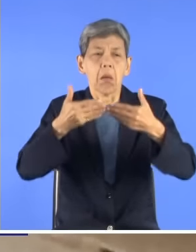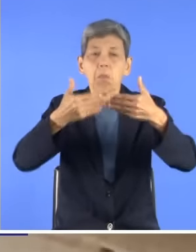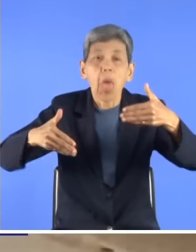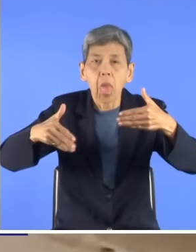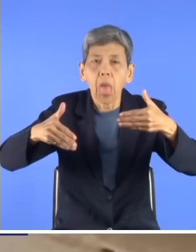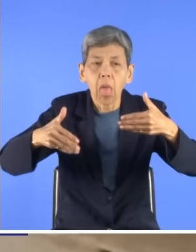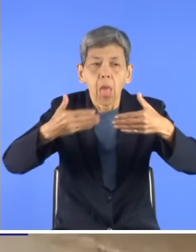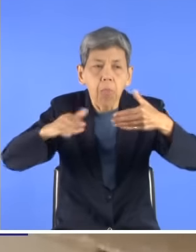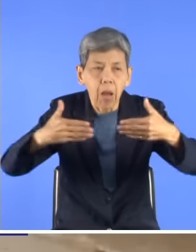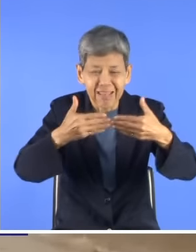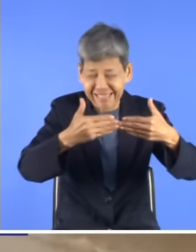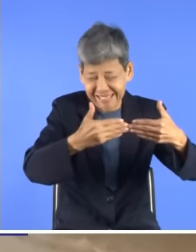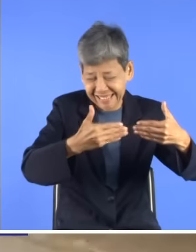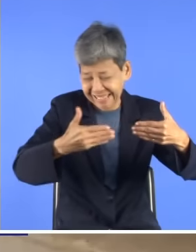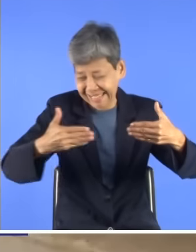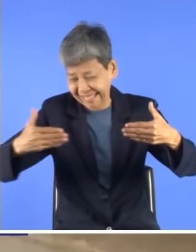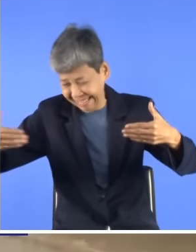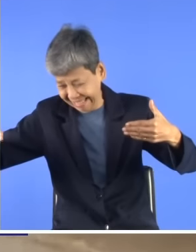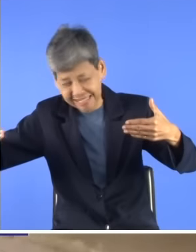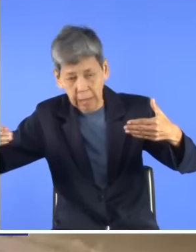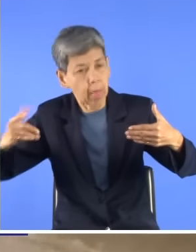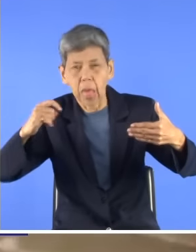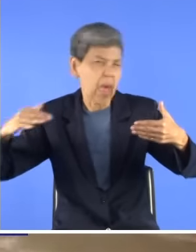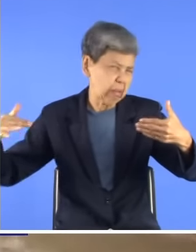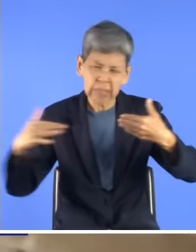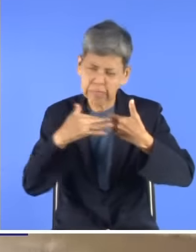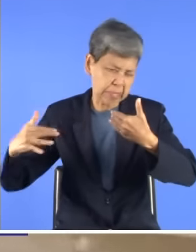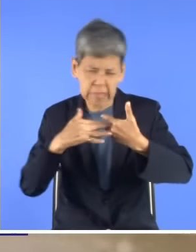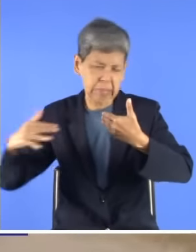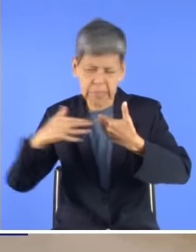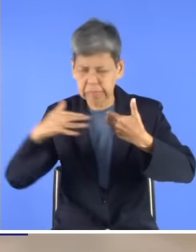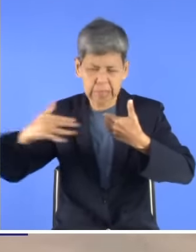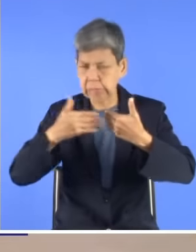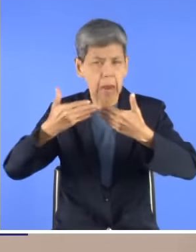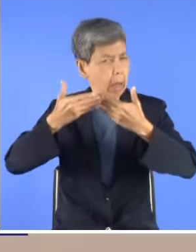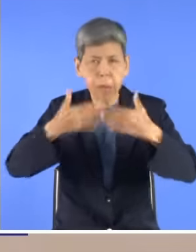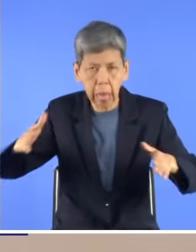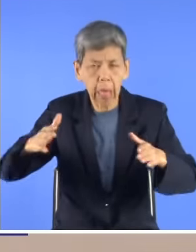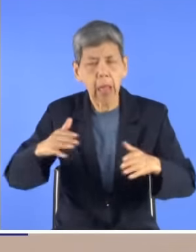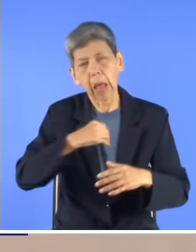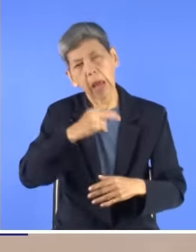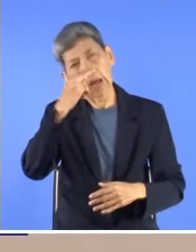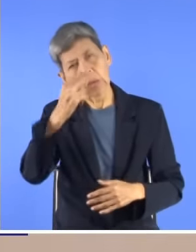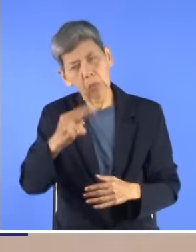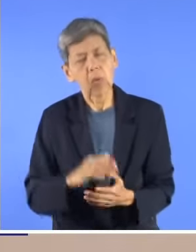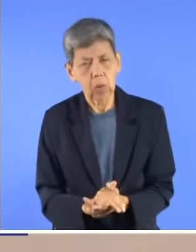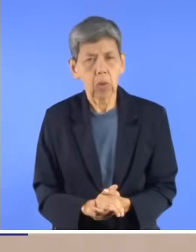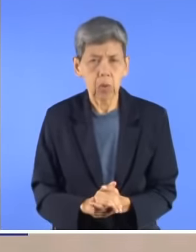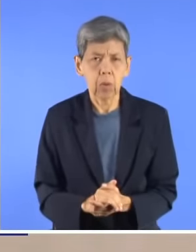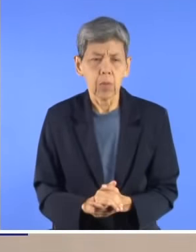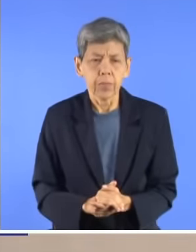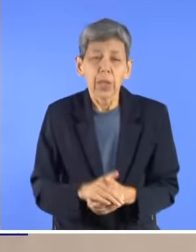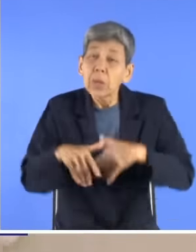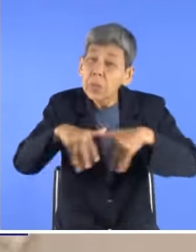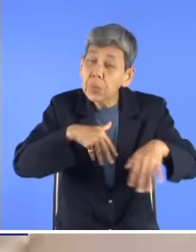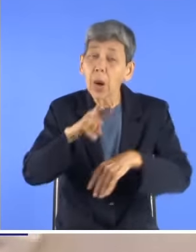จากนั้นเนี่ยเขาก็ทำไปแล้วแก้ไขไปแล้วแต่มันไม่ไหวจริงๆมันทานไม่อยู่อะค่ะน้ำมันเซาะจนที่กั้นน้ำมันพังออกมาหมดเลยส่วนชาวบ้